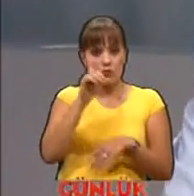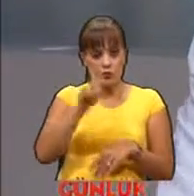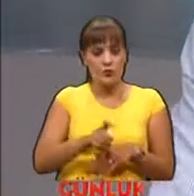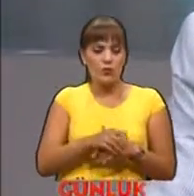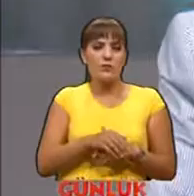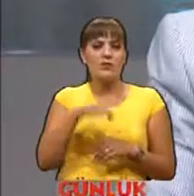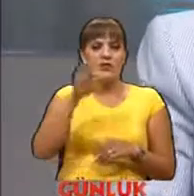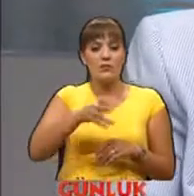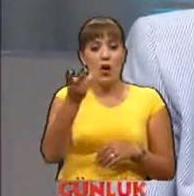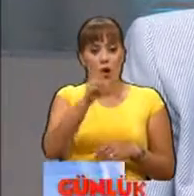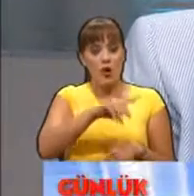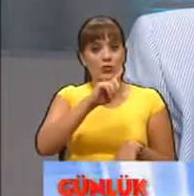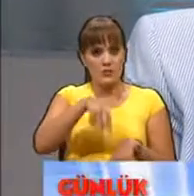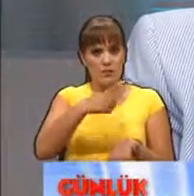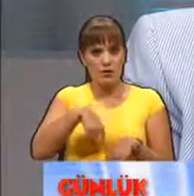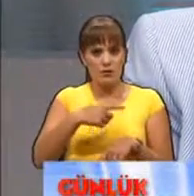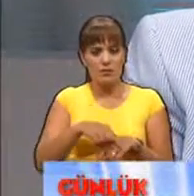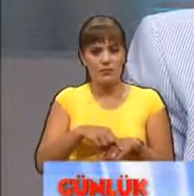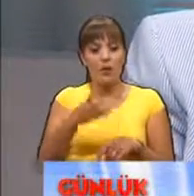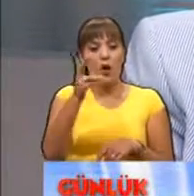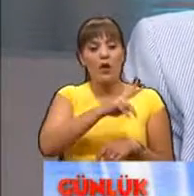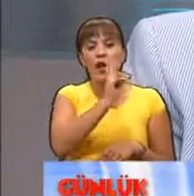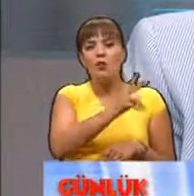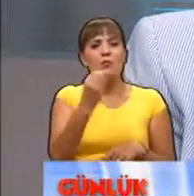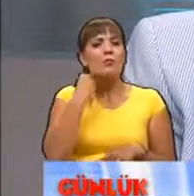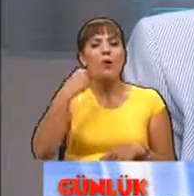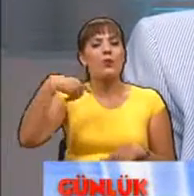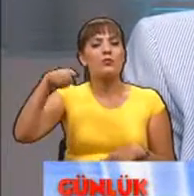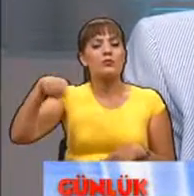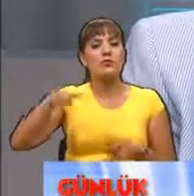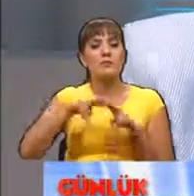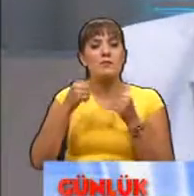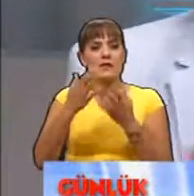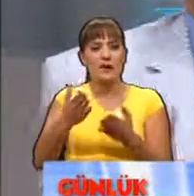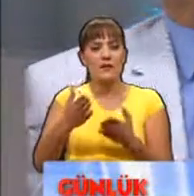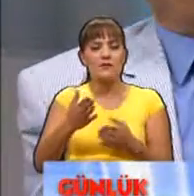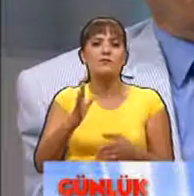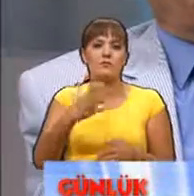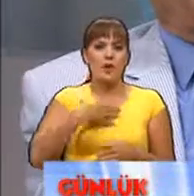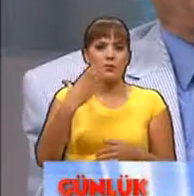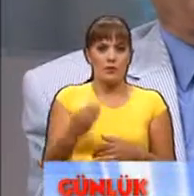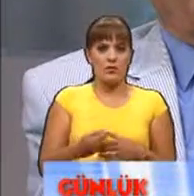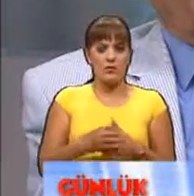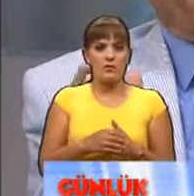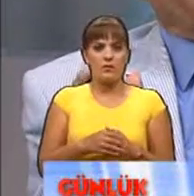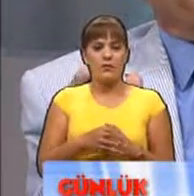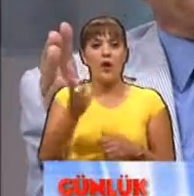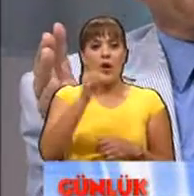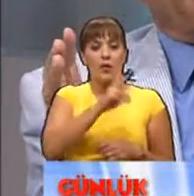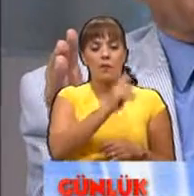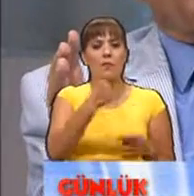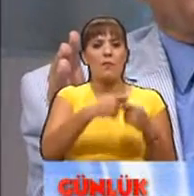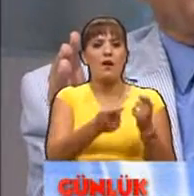müdür? Evet. Şimdi ölüm halinde ölenin borçlarından mirasçılar müteselsilen sorumlu.